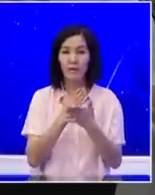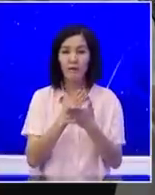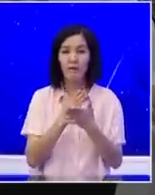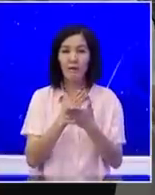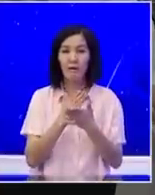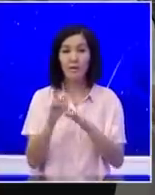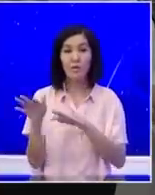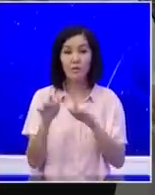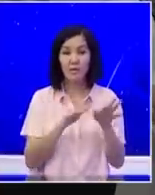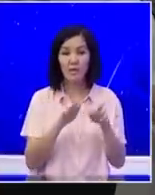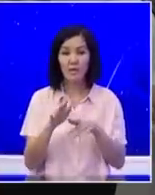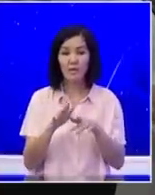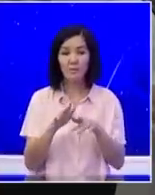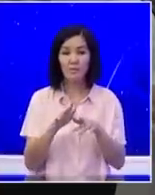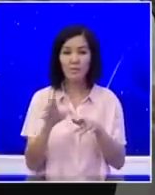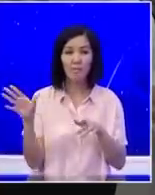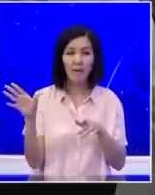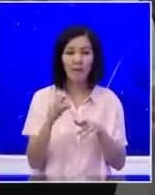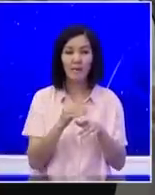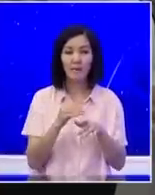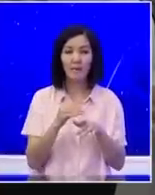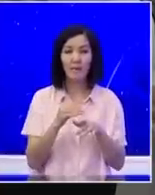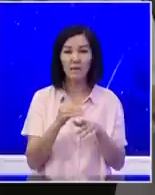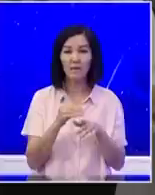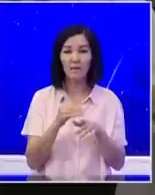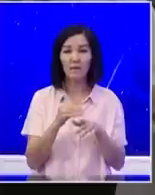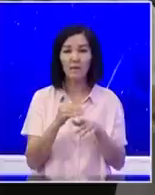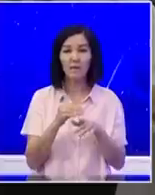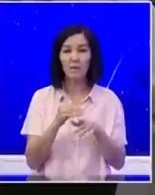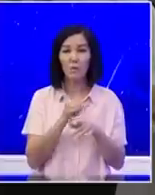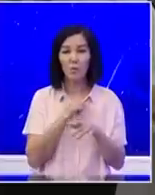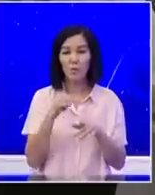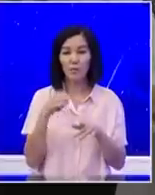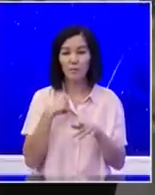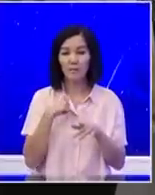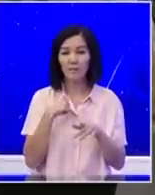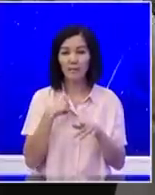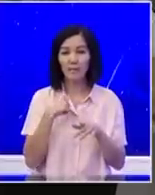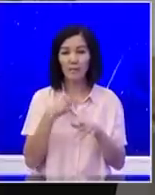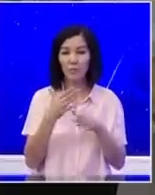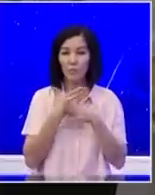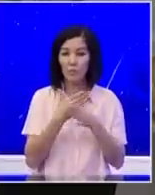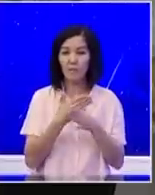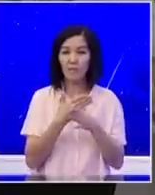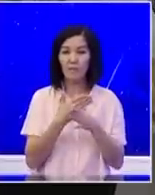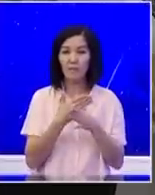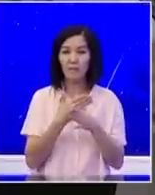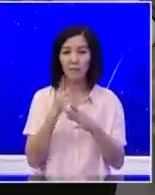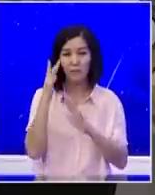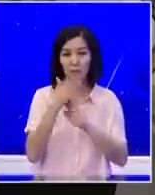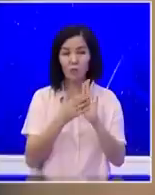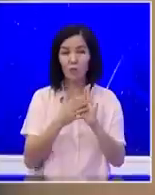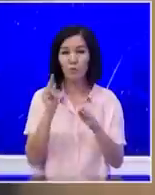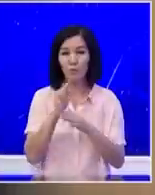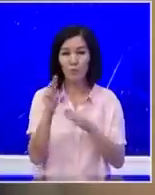да бір іс-шара болса да осындай оған ешқандай мойынсынбай өзіміз ерекше қабылдап, оқытып